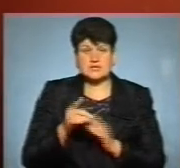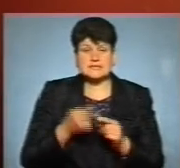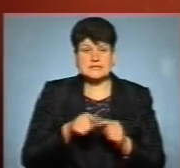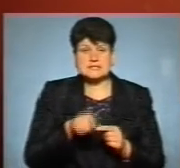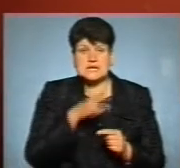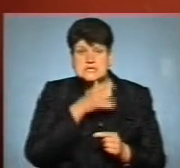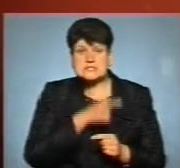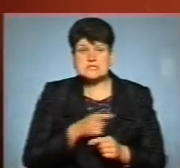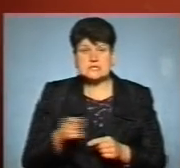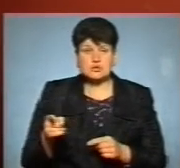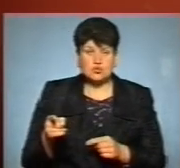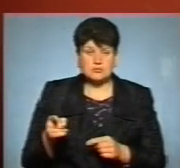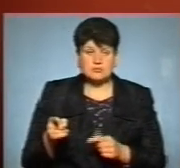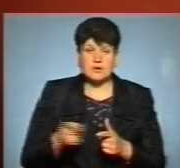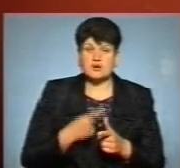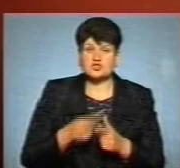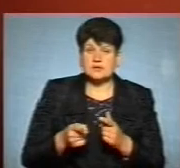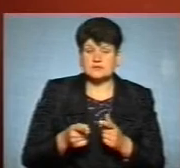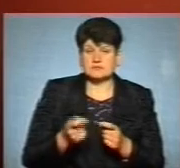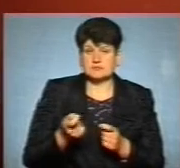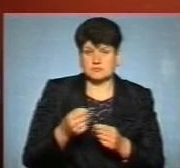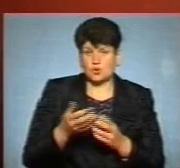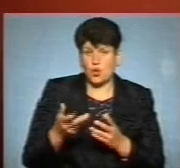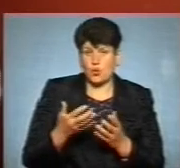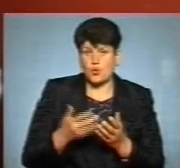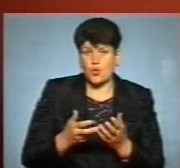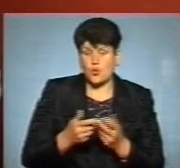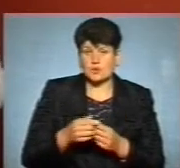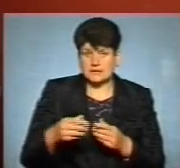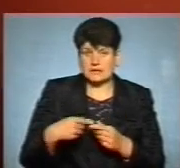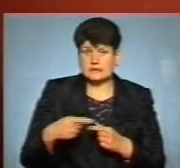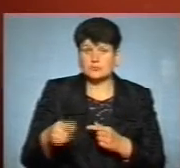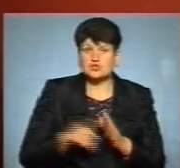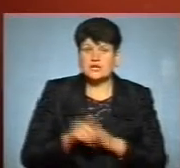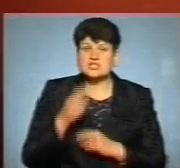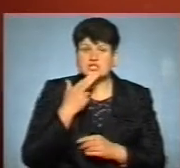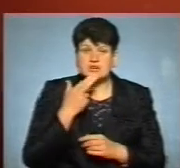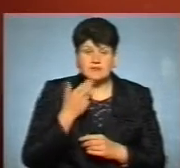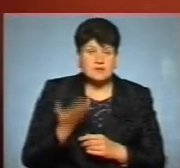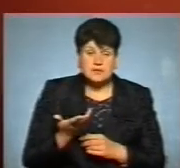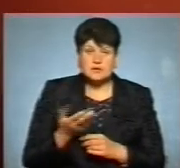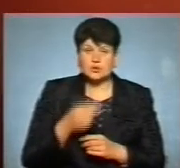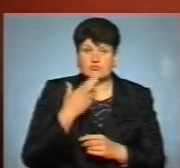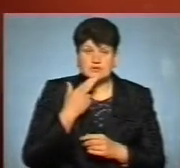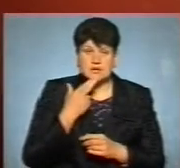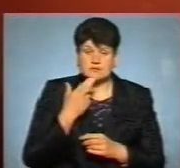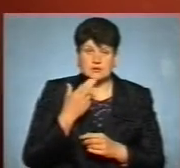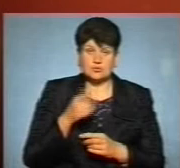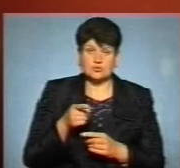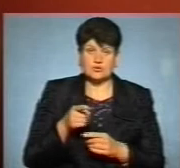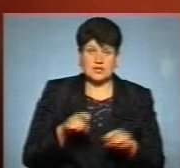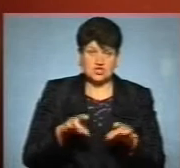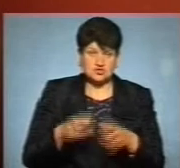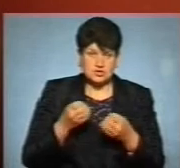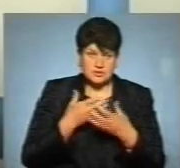але через лічені дні розпочинається уже червень, і відповідно у червні, щодо червня такого рішення